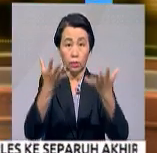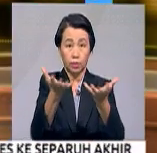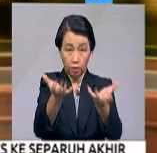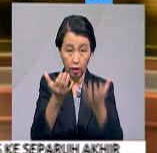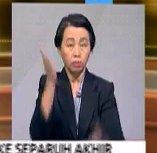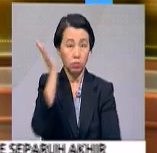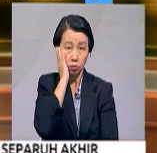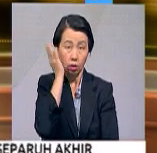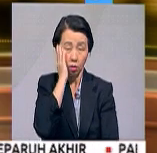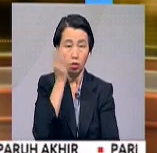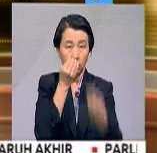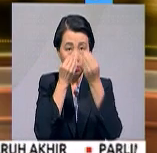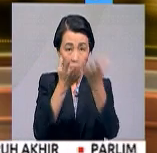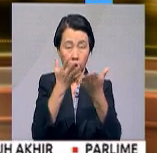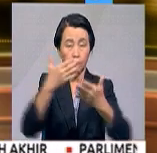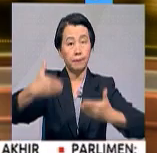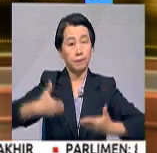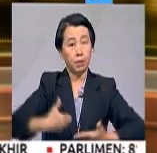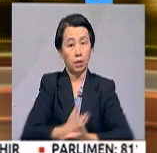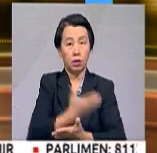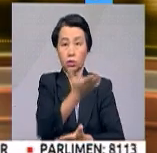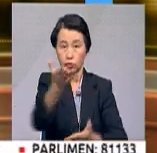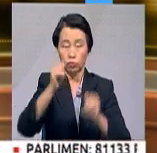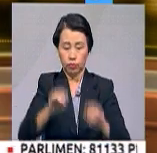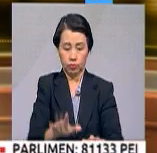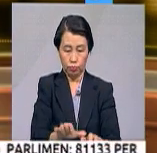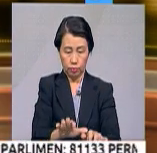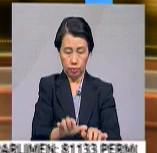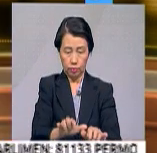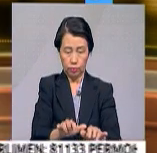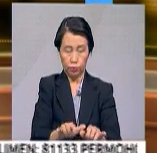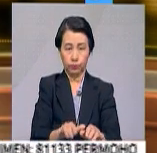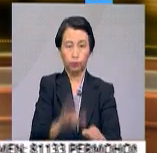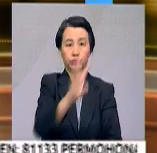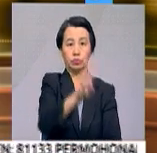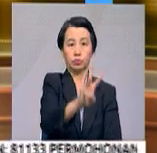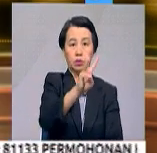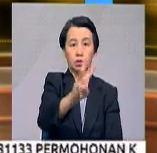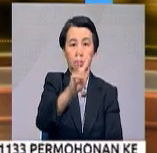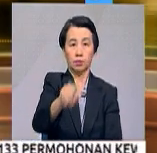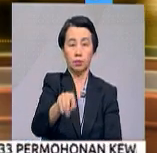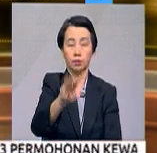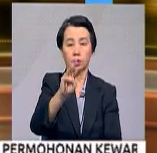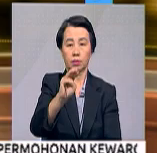mendapat maklumat yang lebih terkini, anda boleh layari laman saluran kami di